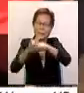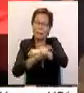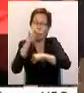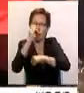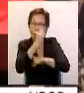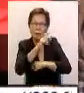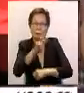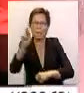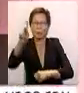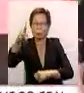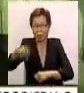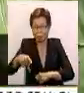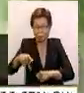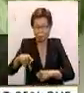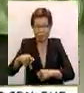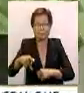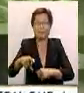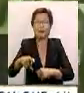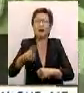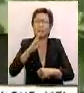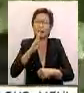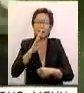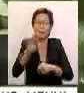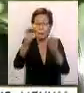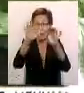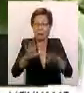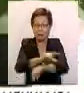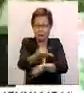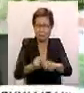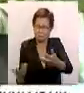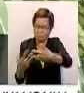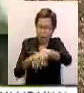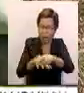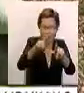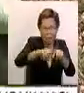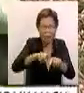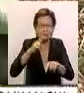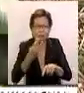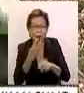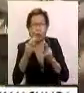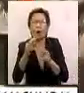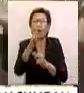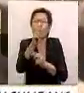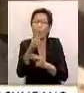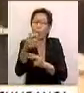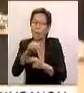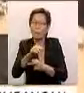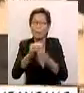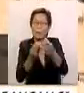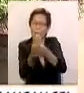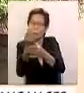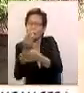Pengarah Pertanian, Datuk Jamal Harizan Yang Razali, Miracle Garden turut menggabungkan pelbagai jenis sayuran, ulaman, herba dan